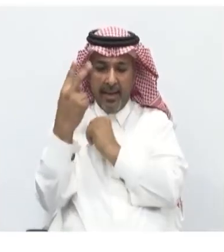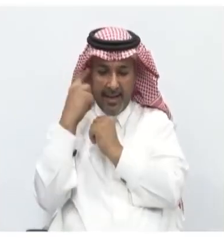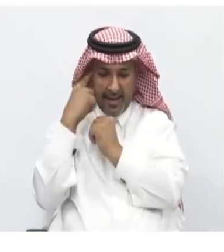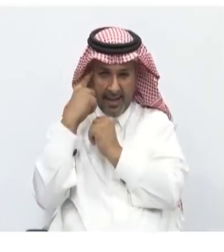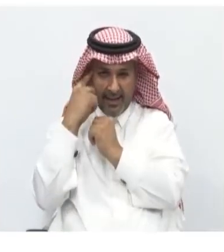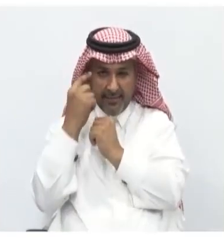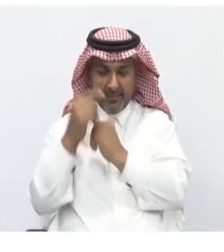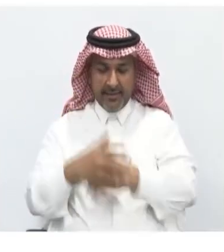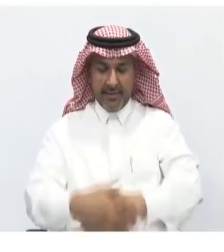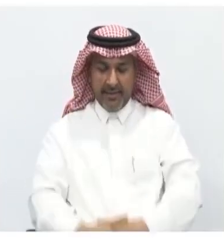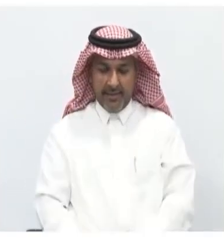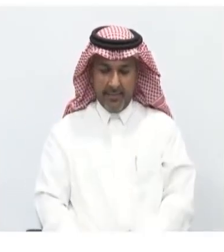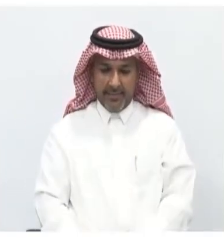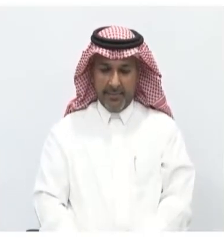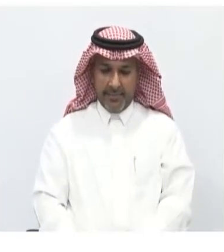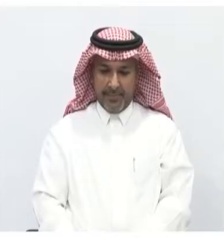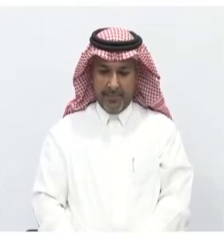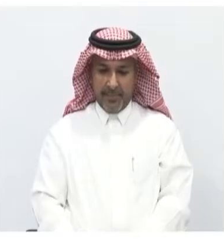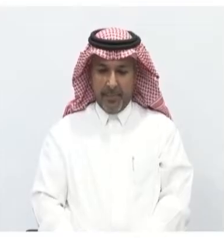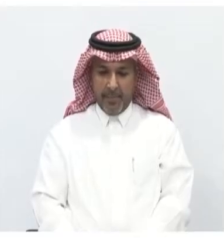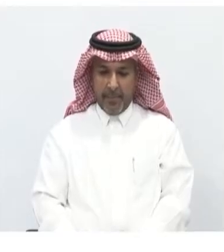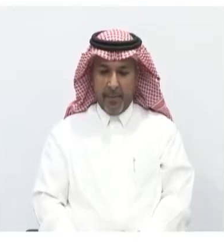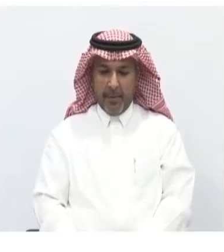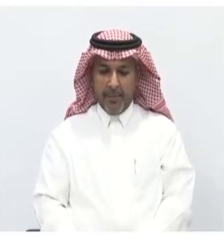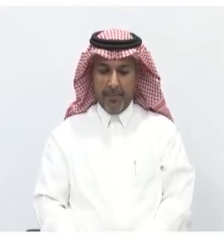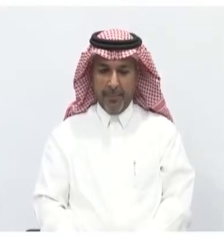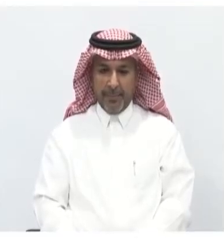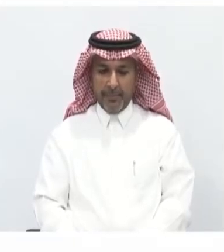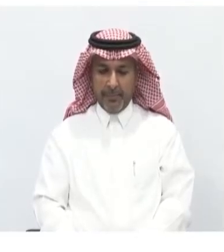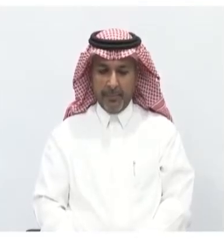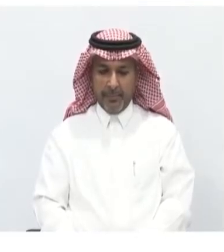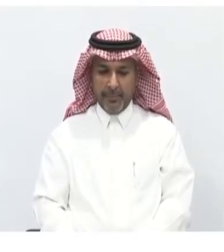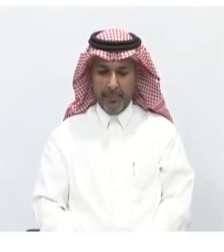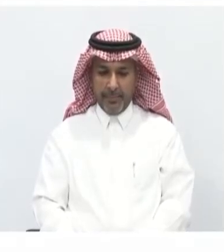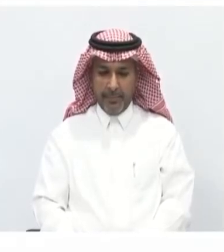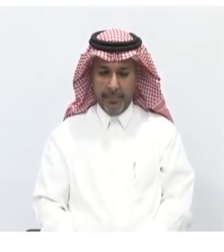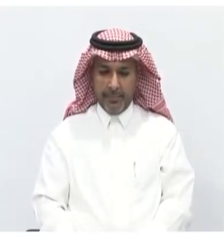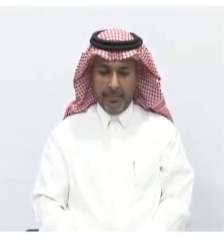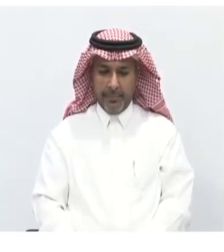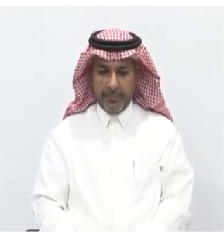المعادله يمثل عدد المولات اذا نستطيع القول